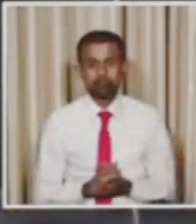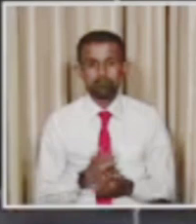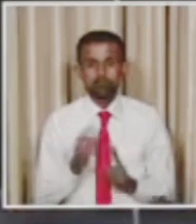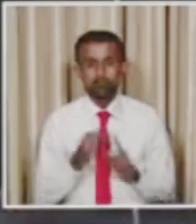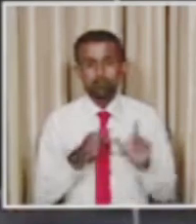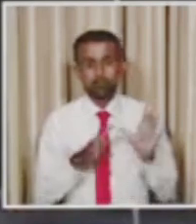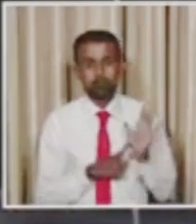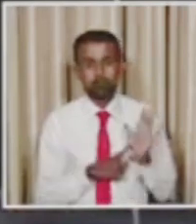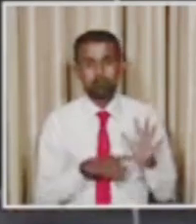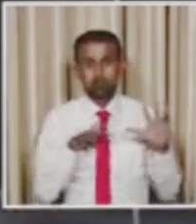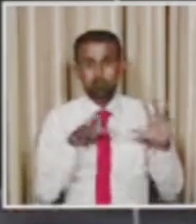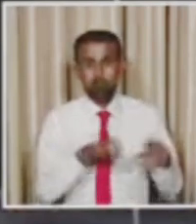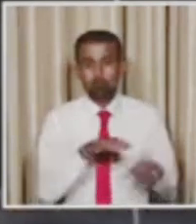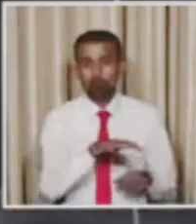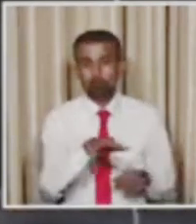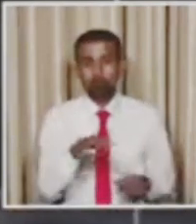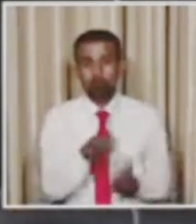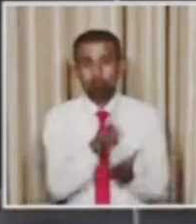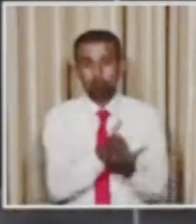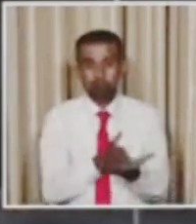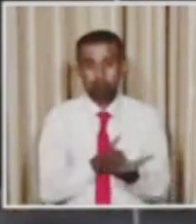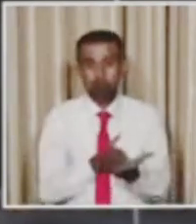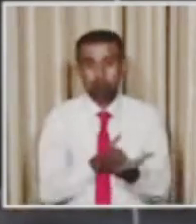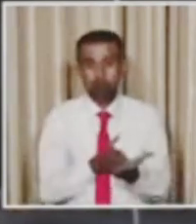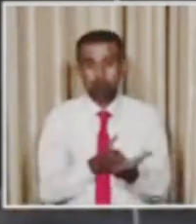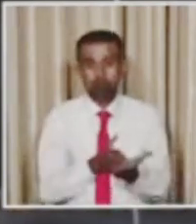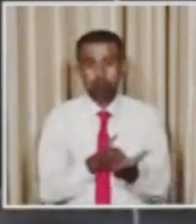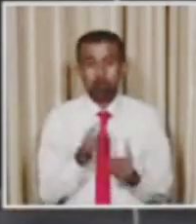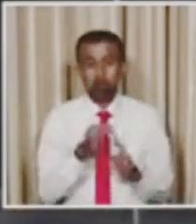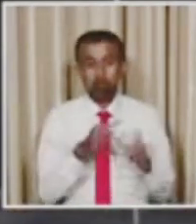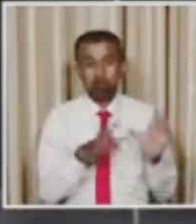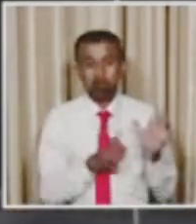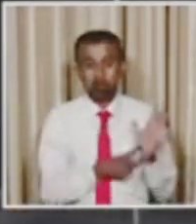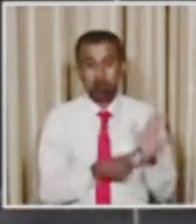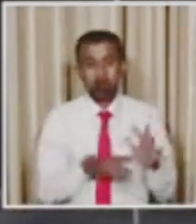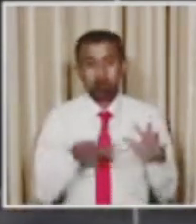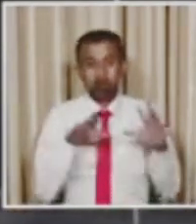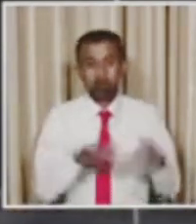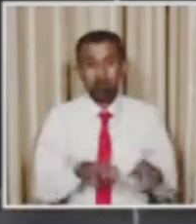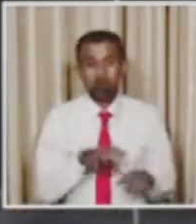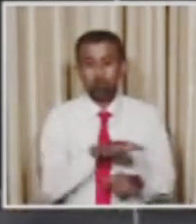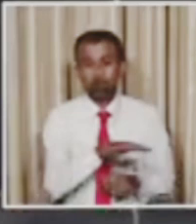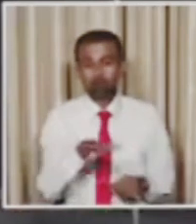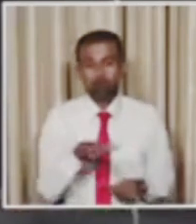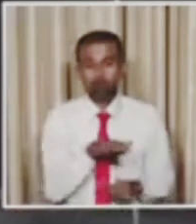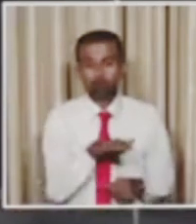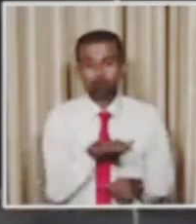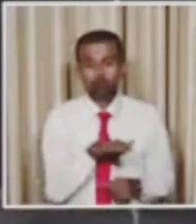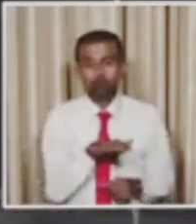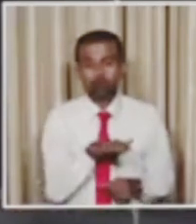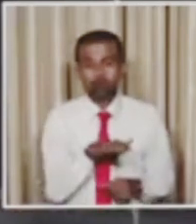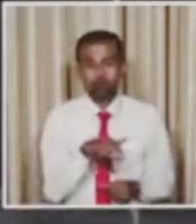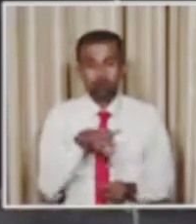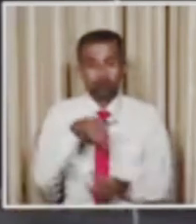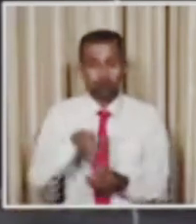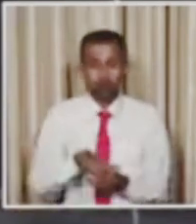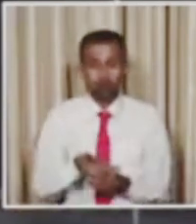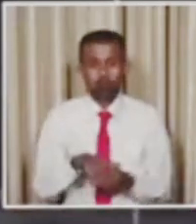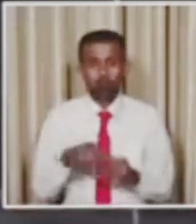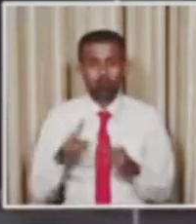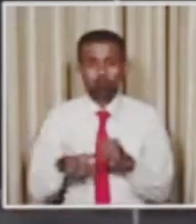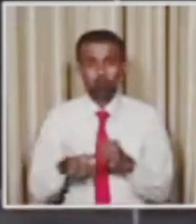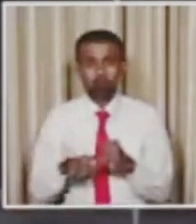පලස්තීනුවන්ට අයිති වෙලා තිබිච්ච භූමිය, ඓතිහාසිකව පලස්තීනුවන්ට අයිති වෙලා තිබිච්ච භූමිය, ඒ භූමිය තුළ